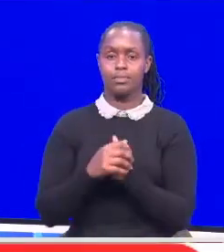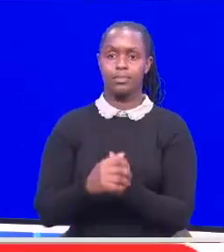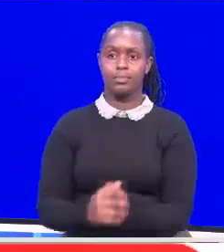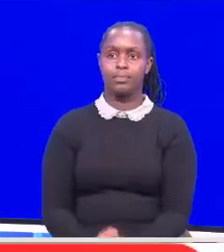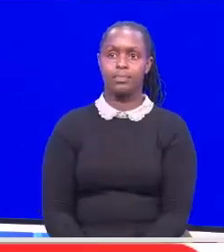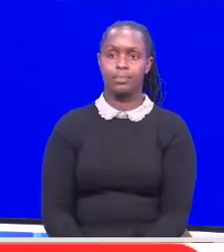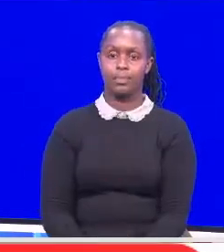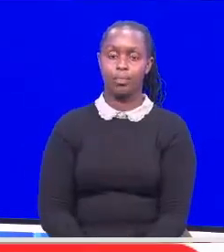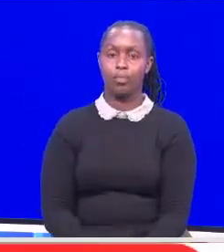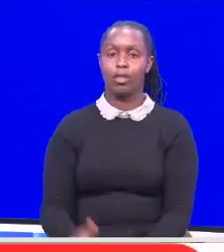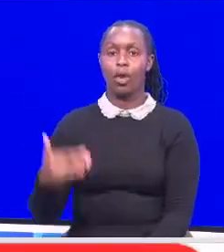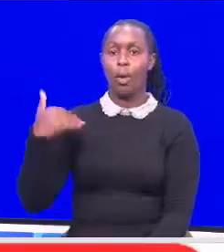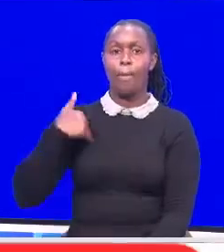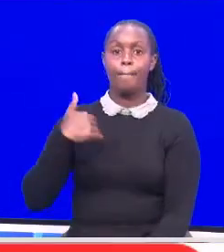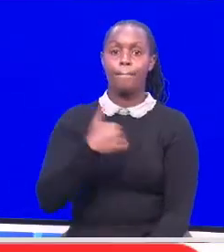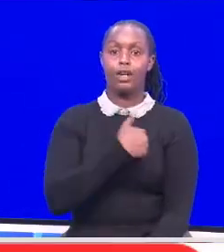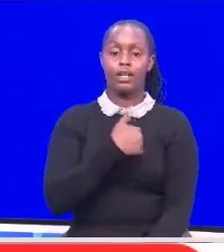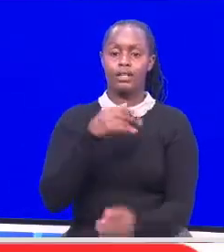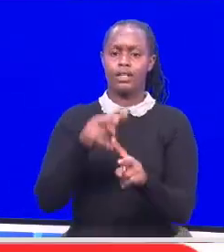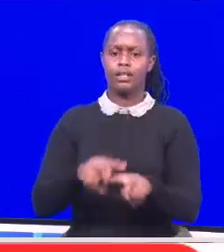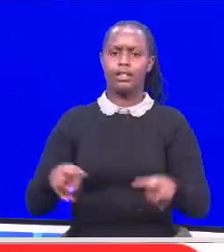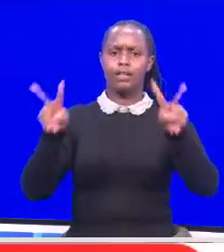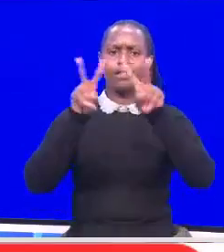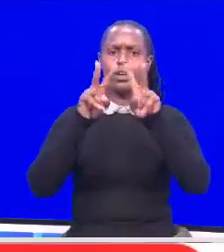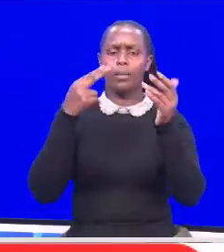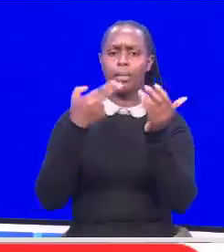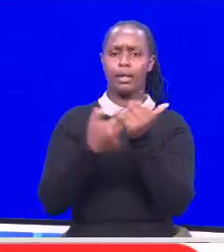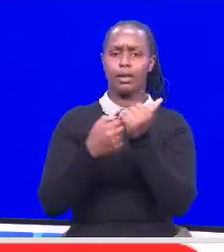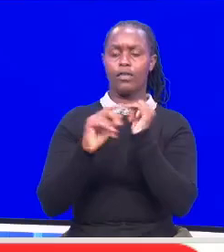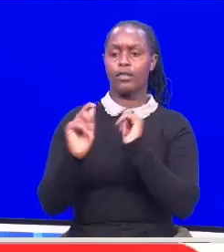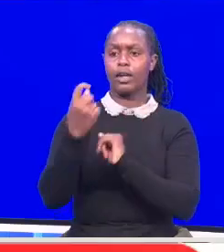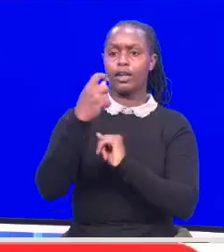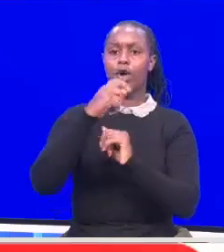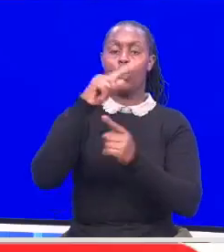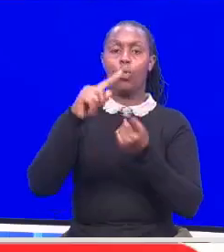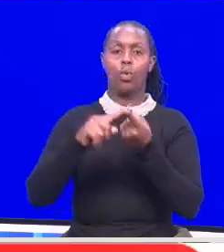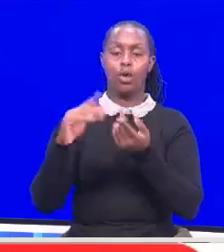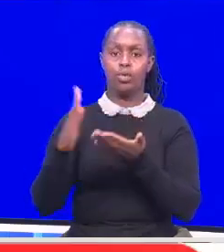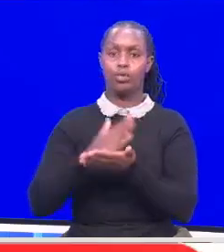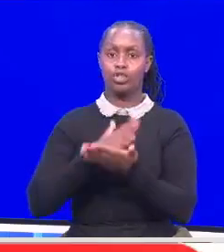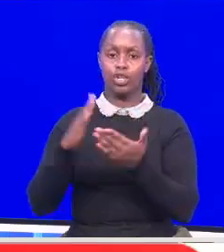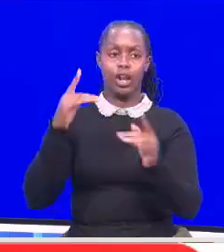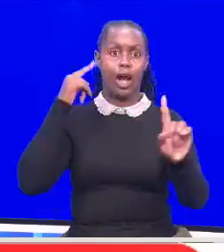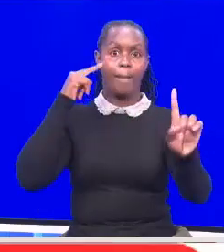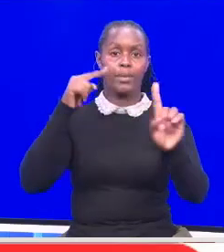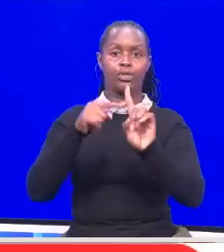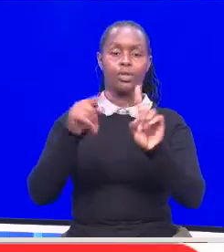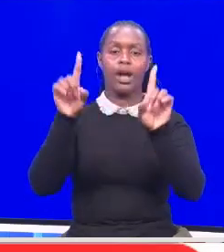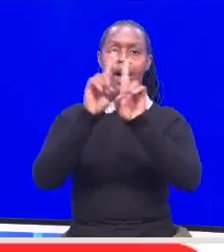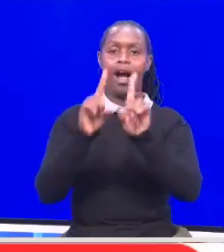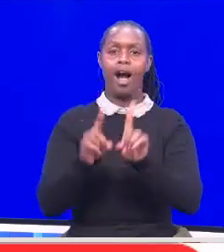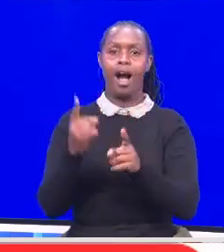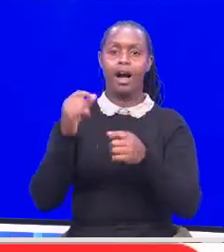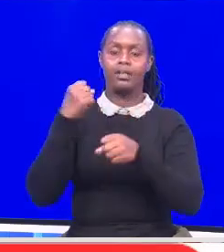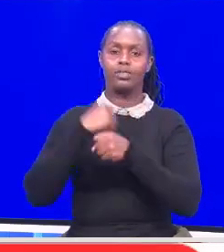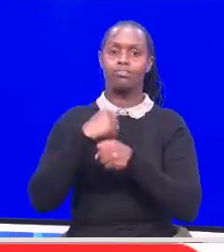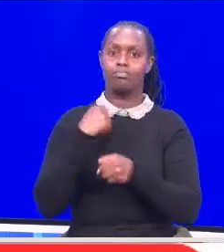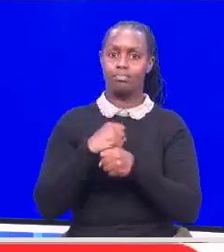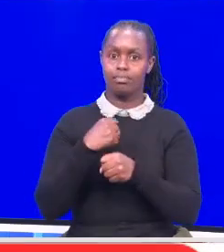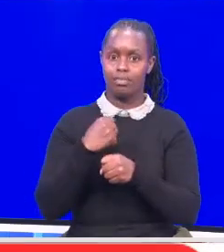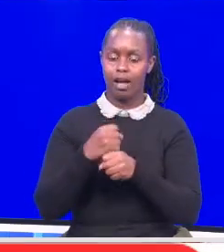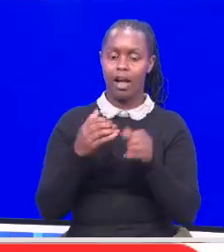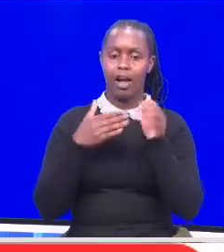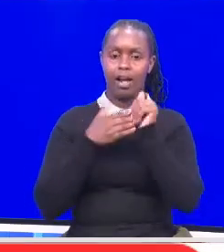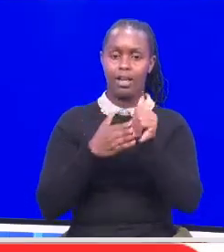Poland is a valued partner of Kenya with common values and shared ambition as and aspirations guiding our present